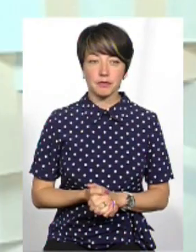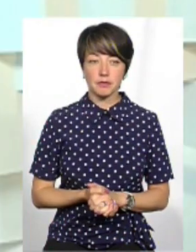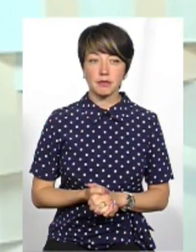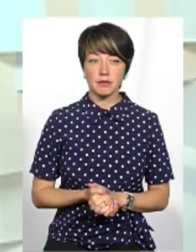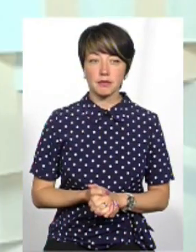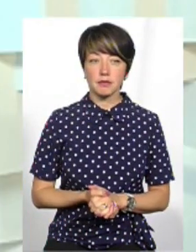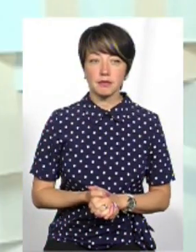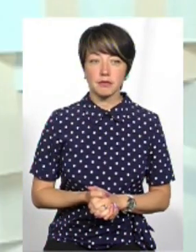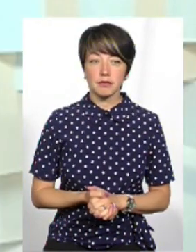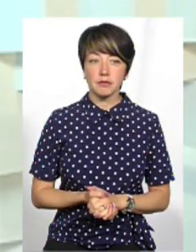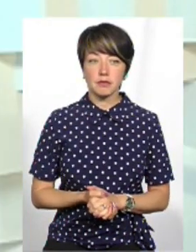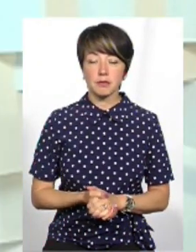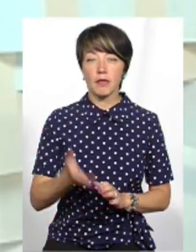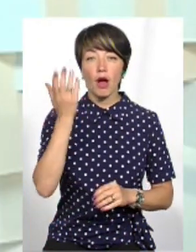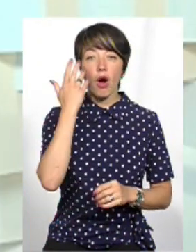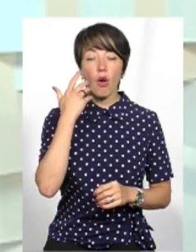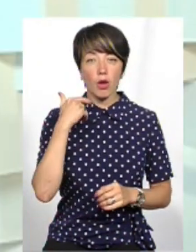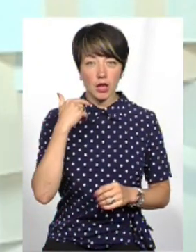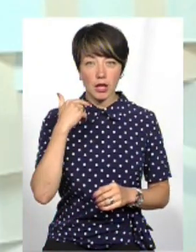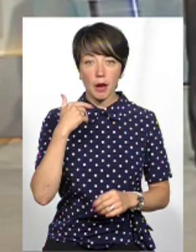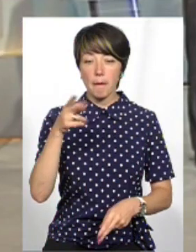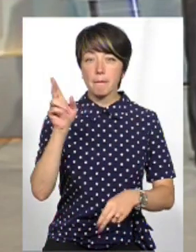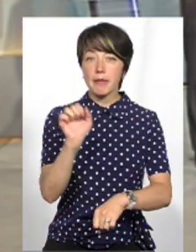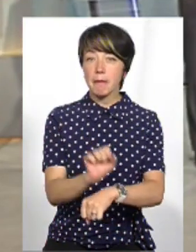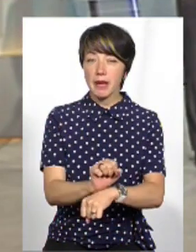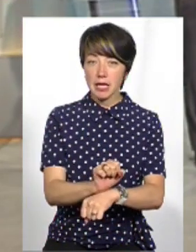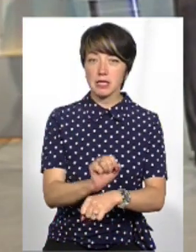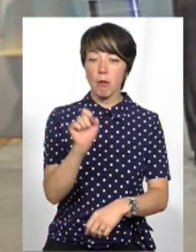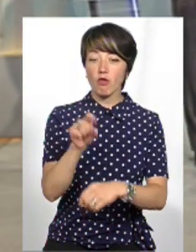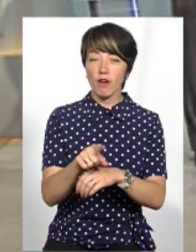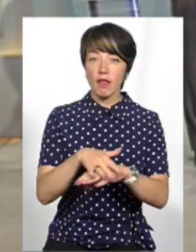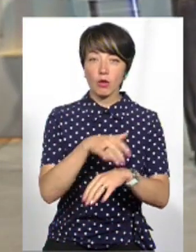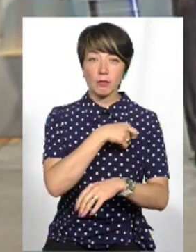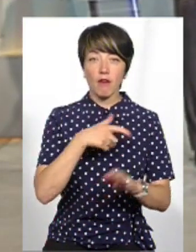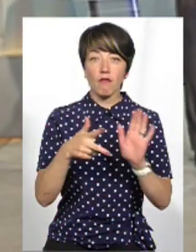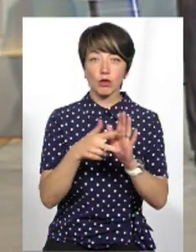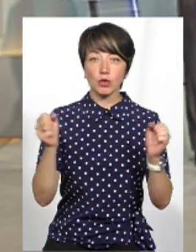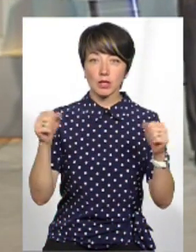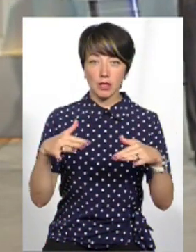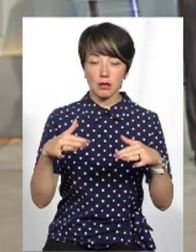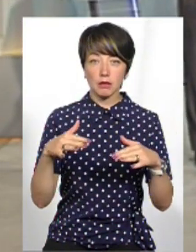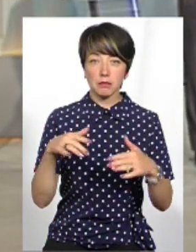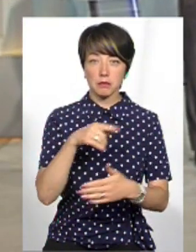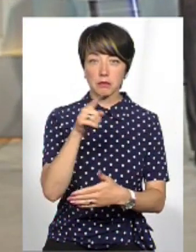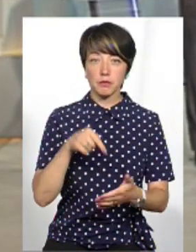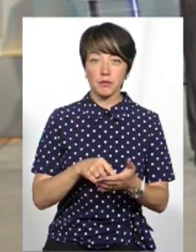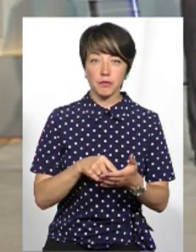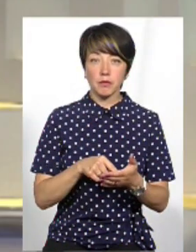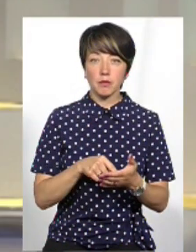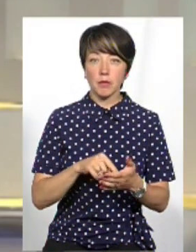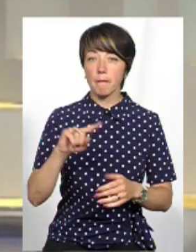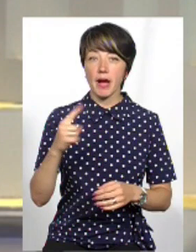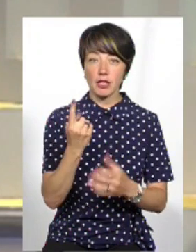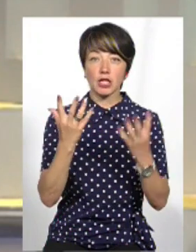то втрачає мандат. Коли припиняться повноваження народних депутатів 8-го скликання?